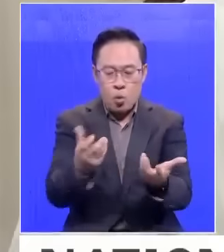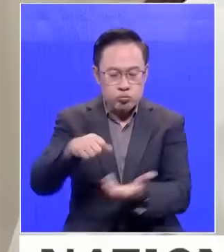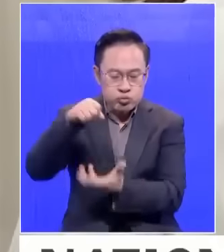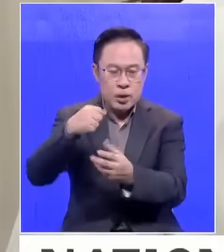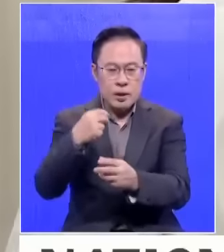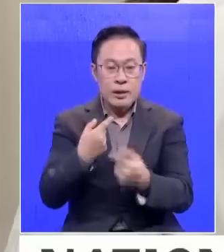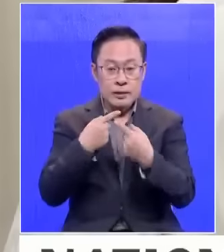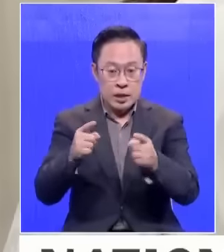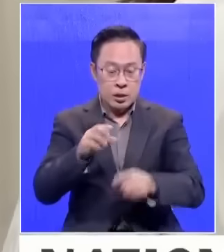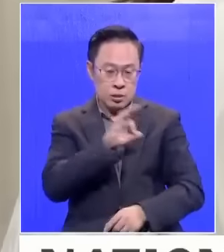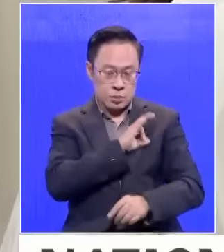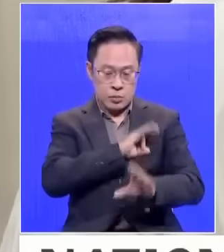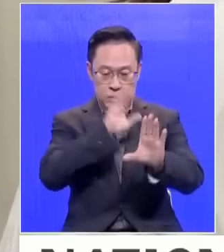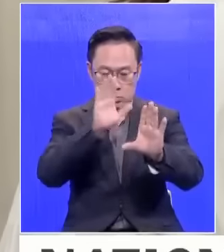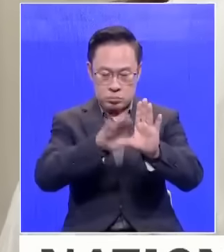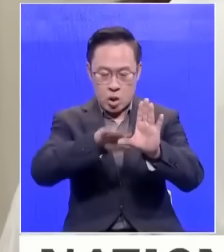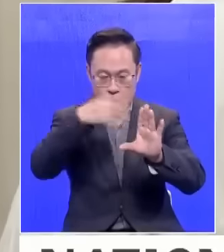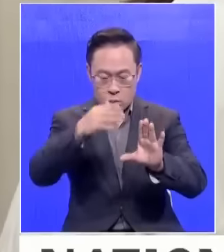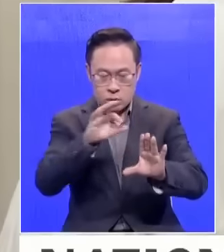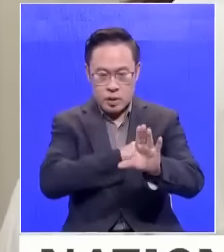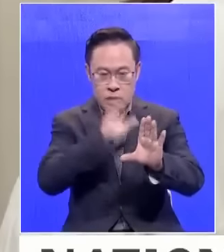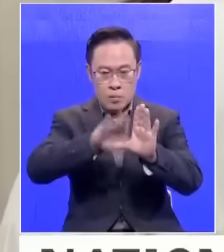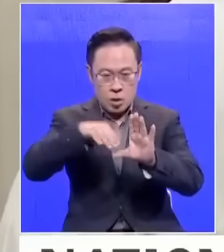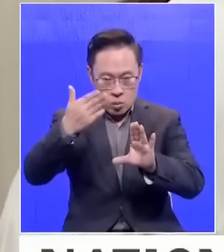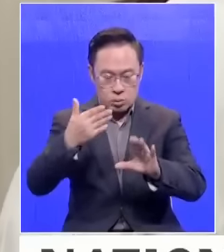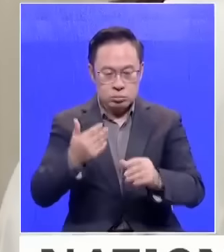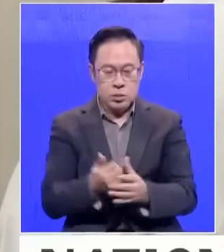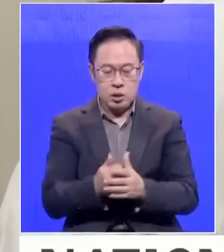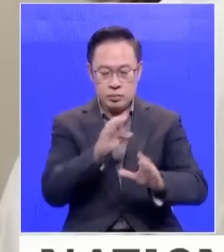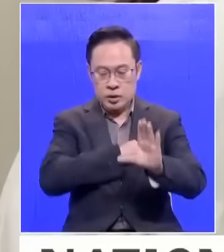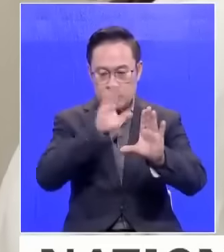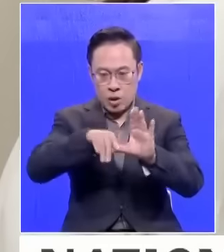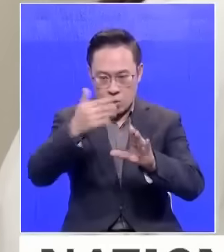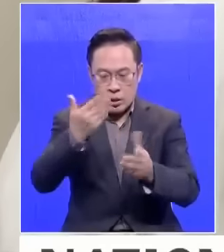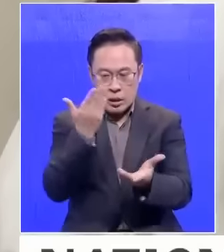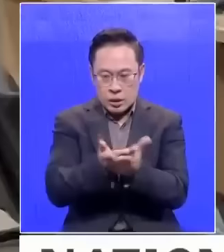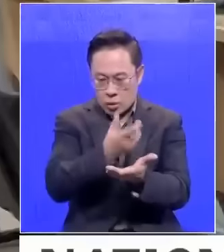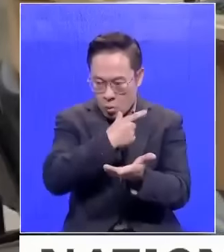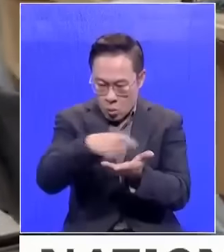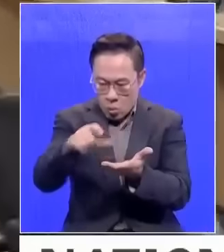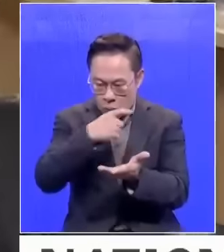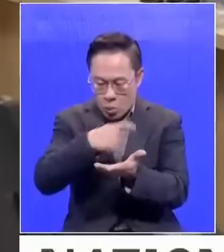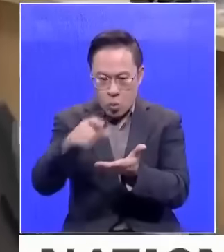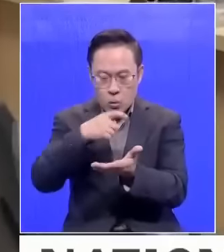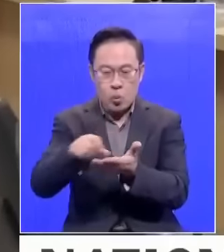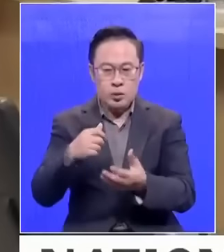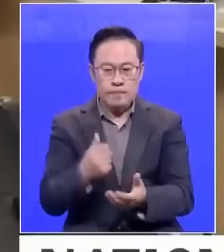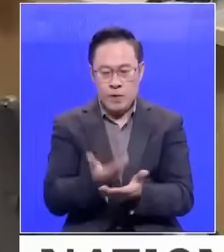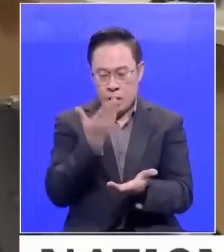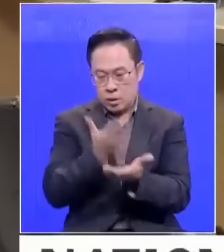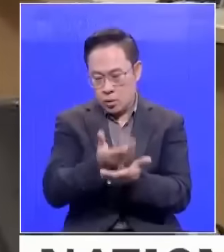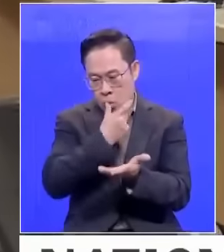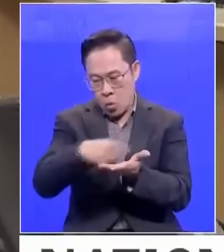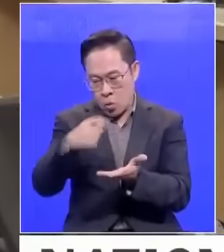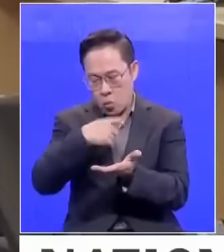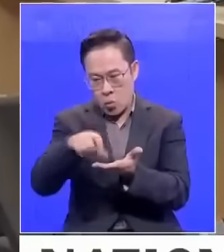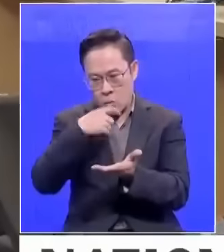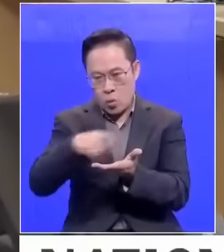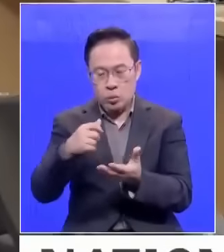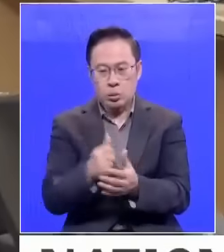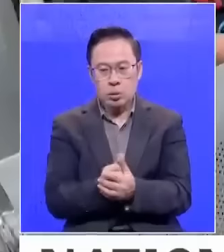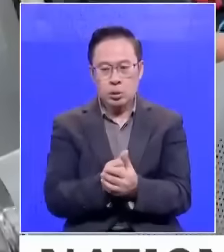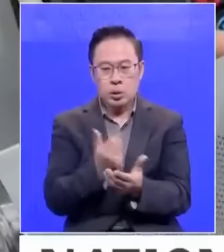เงินค่าสมัครเข้ากลุ่มก่อนแล้วก็ให้โอนอีกคือไม่ได้โอนครั้งเดียวจบโอนแล้วโอนอีกโอนแล้วโอนอีกกลัวจนกว่